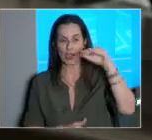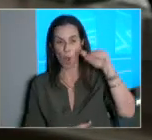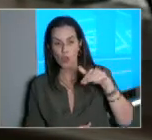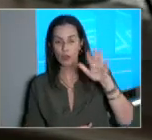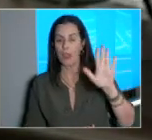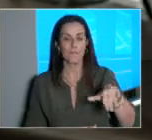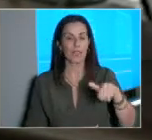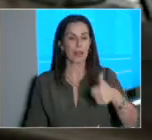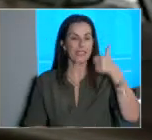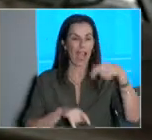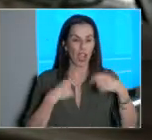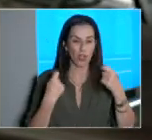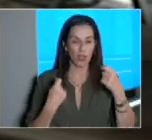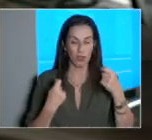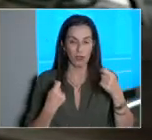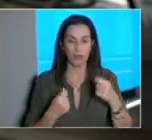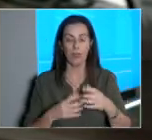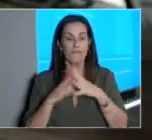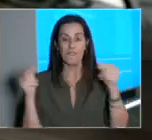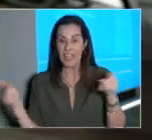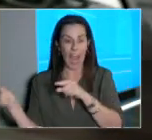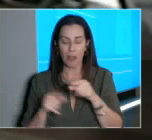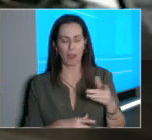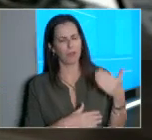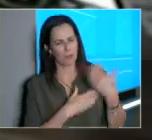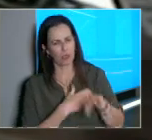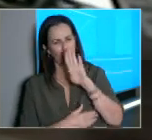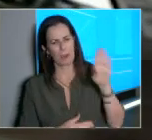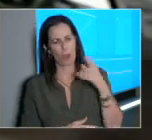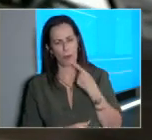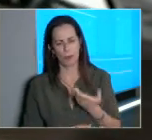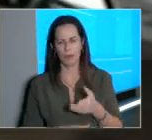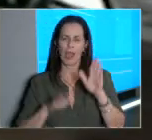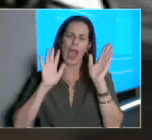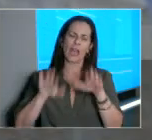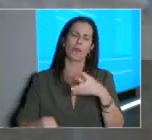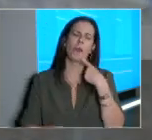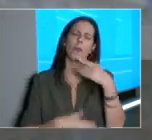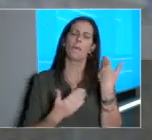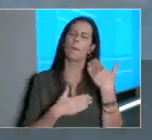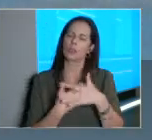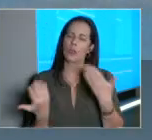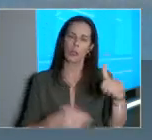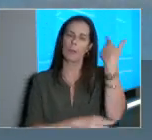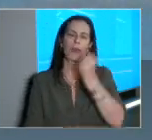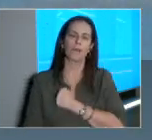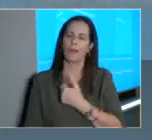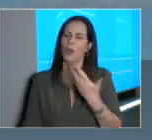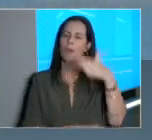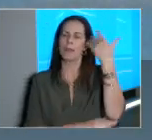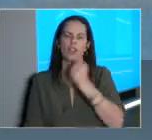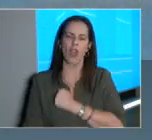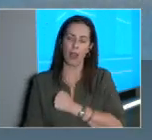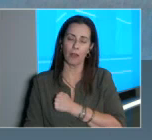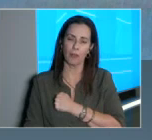סמוטריץ' ותיקח את רפי פרץ ותעלים כן, אותם... כן, אבל אתה יודע, בסוף אומר ראש הממשלה נתניהו, עזוב מה הם אומרים, בסוף לא תהיה מדינת הלכה, לא תהיה מדינת